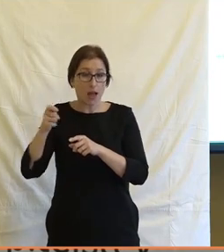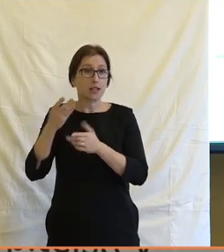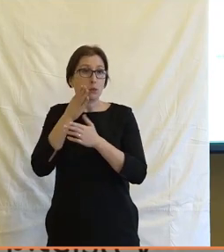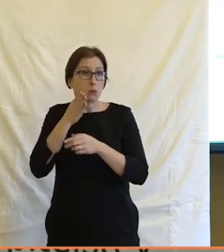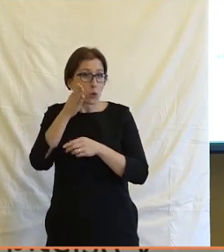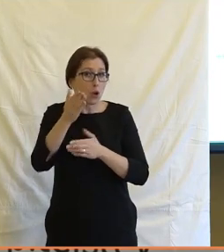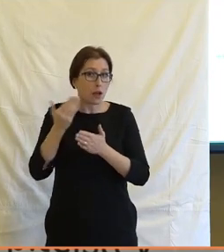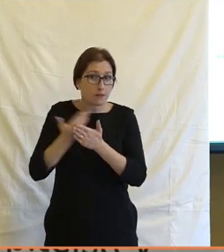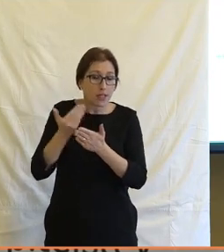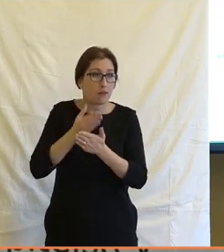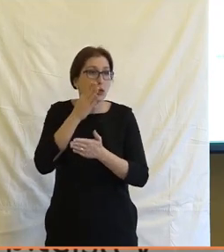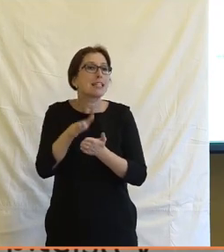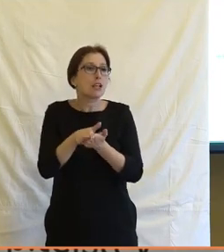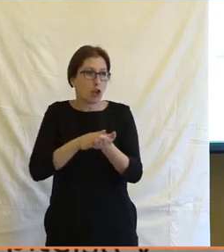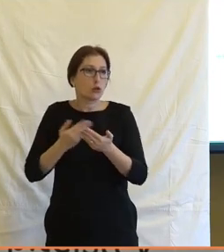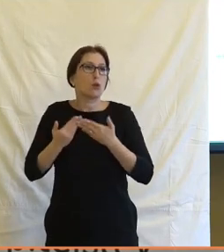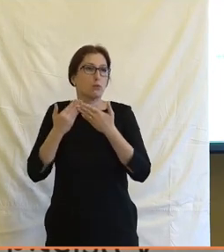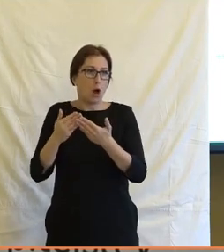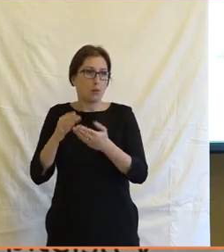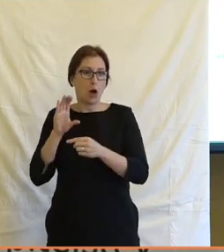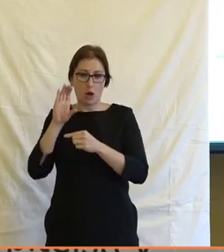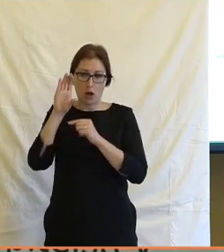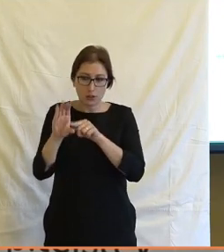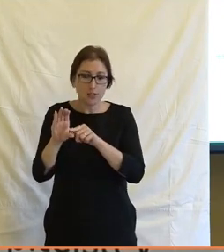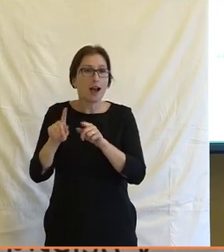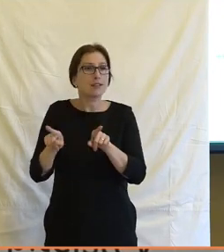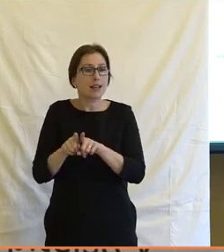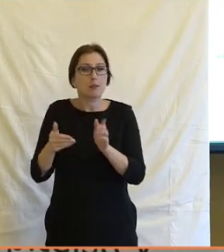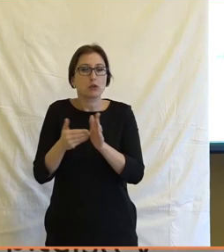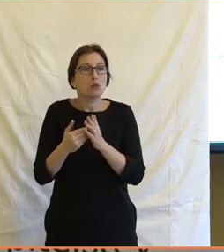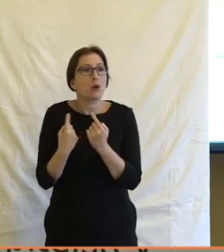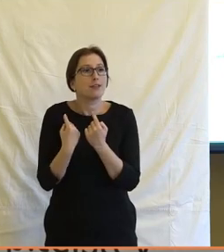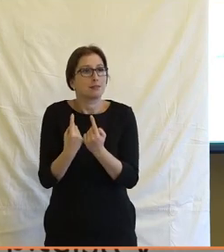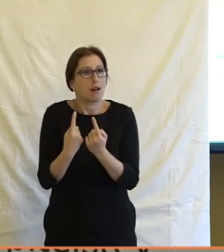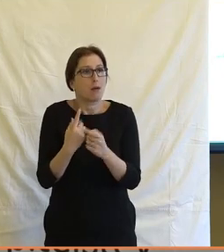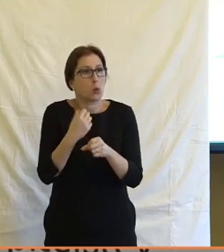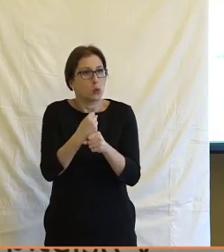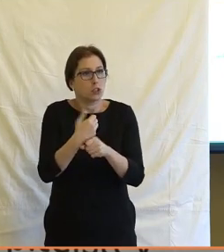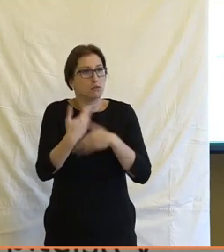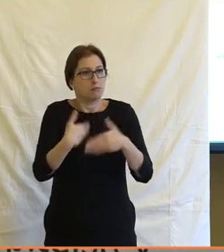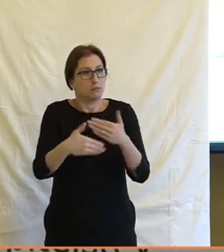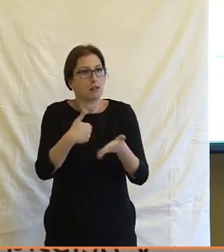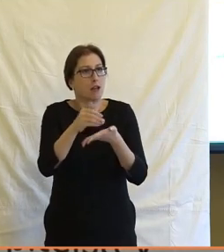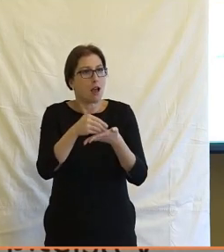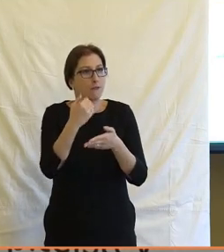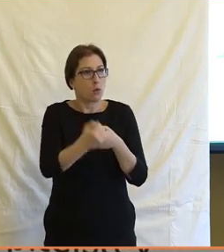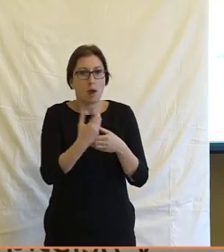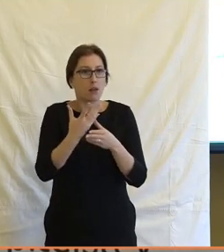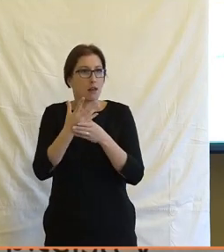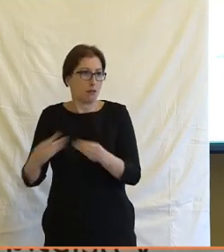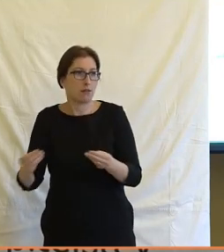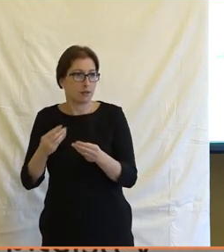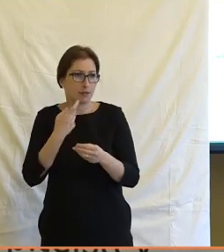mu třeba v nadaci samozřejmě pomůžeme, aby to nastartoval, ale pak je zapotřebí, aby fungoval. A právě ta laboratoř nadace Vodafone vlastně dělá to,